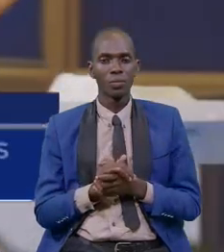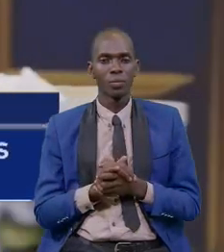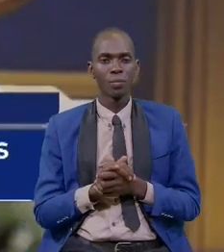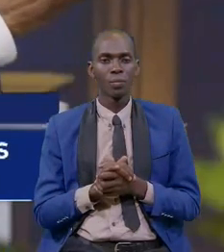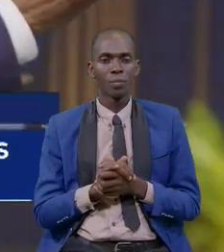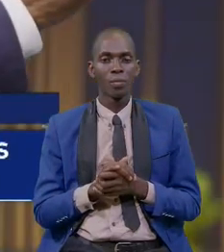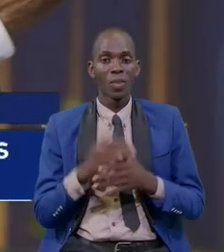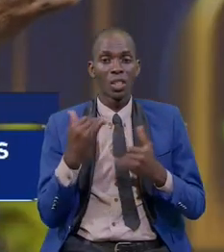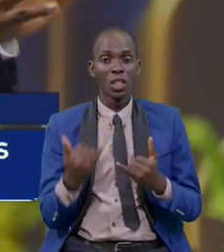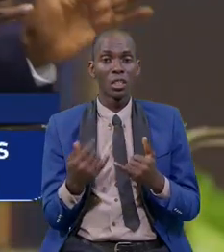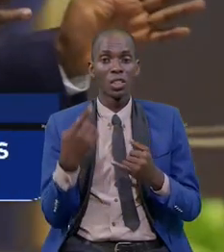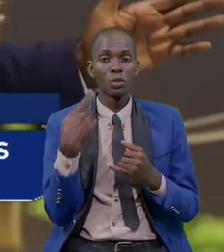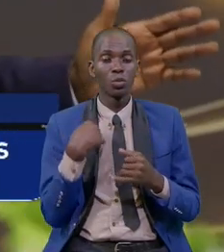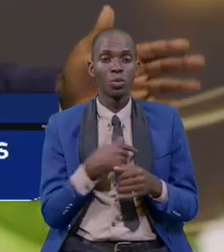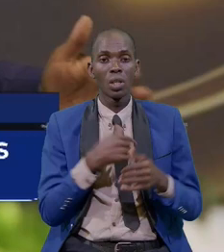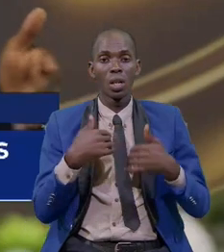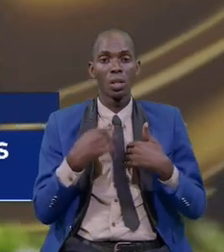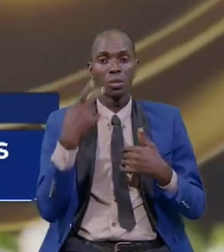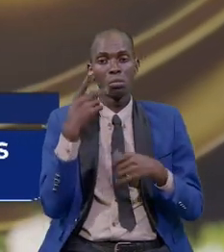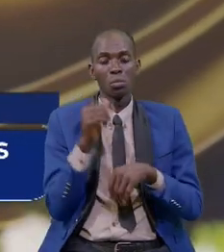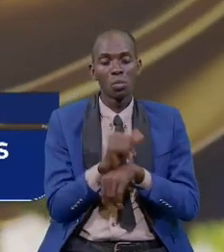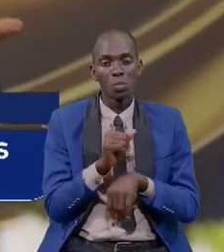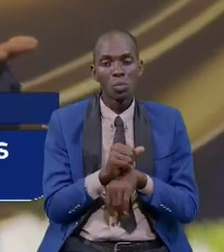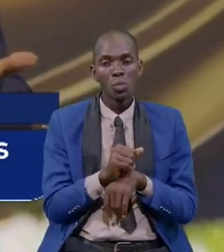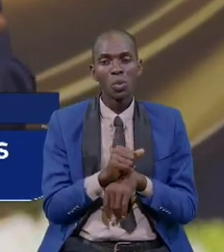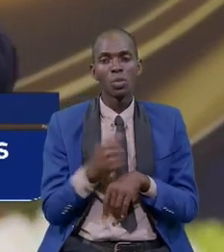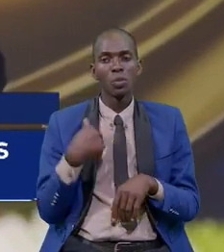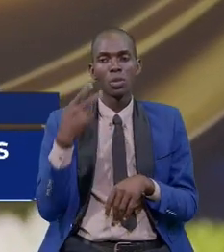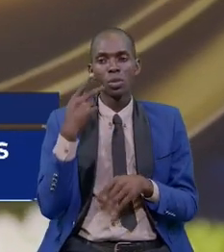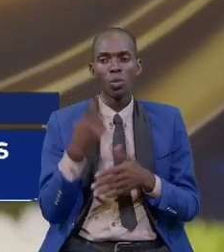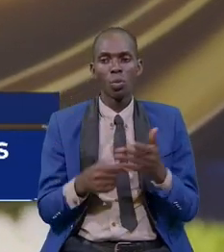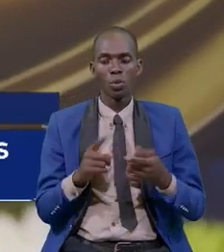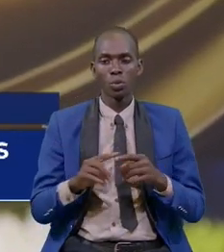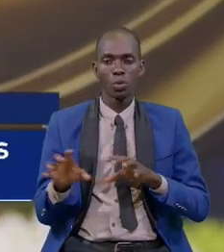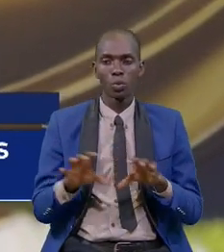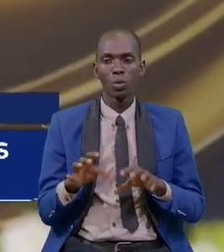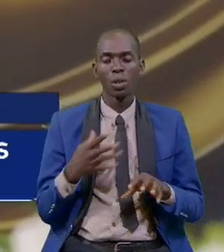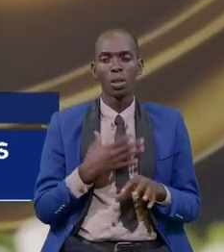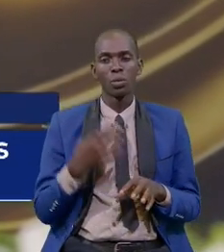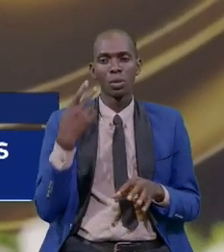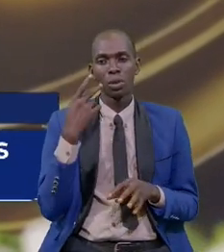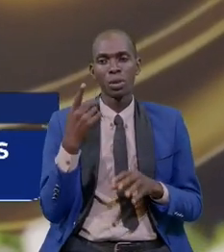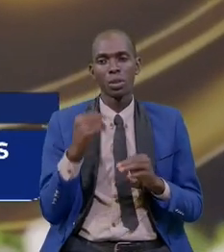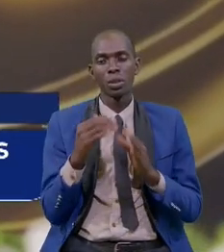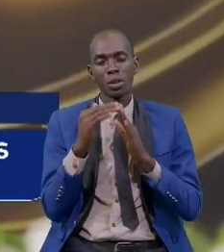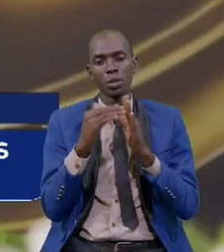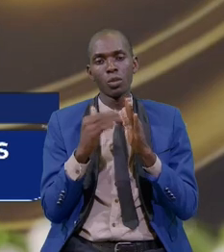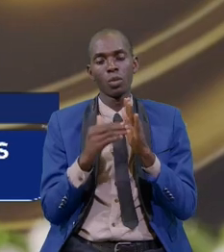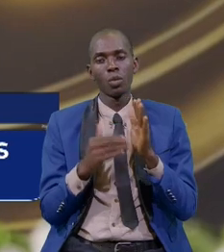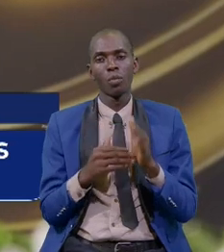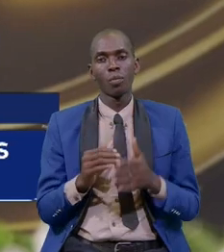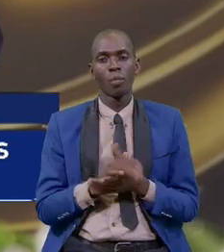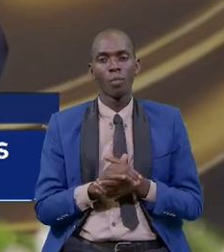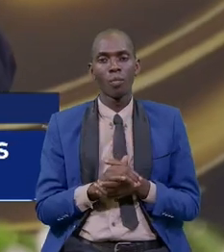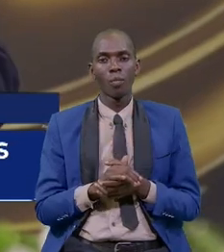L'appel qui se fera dans le registre. Nous avons vu le rôle à jouer, ce que nous devons faire. Mais il parle maintenant à propos de l'appel qui se